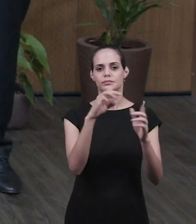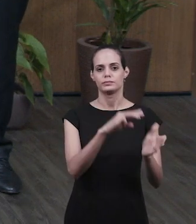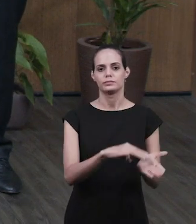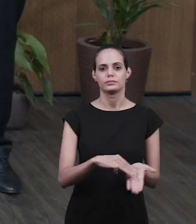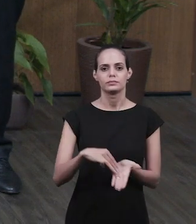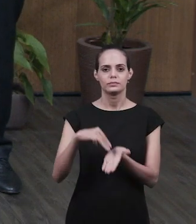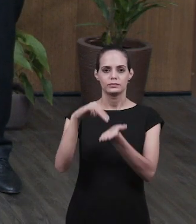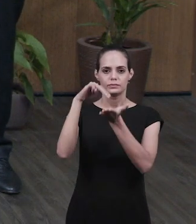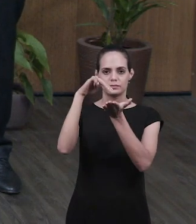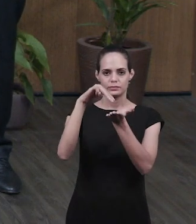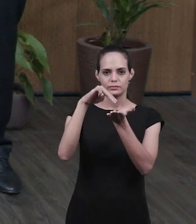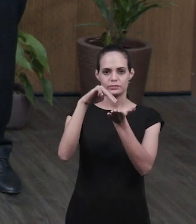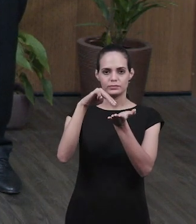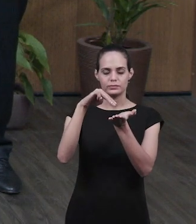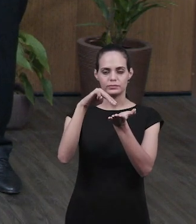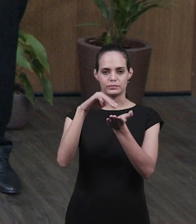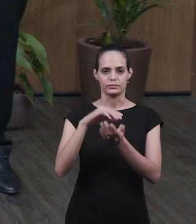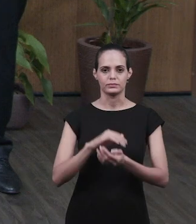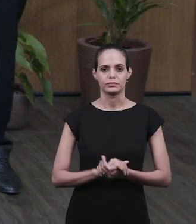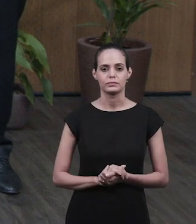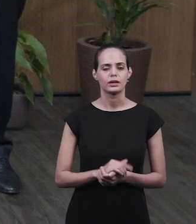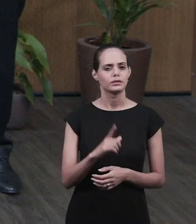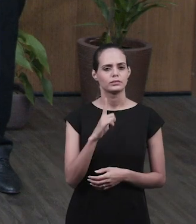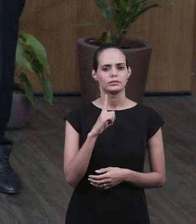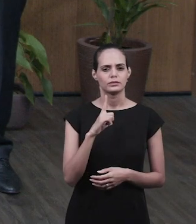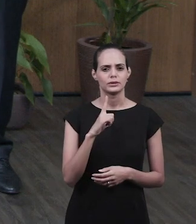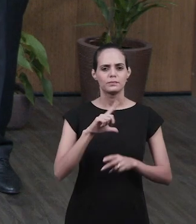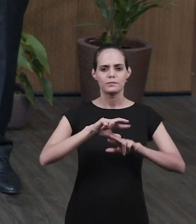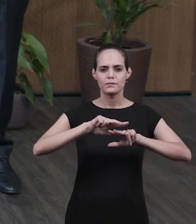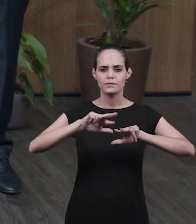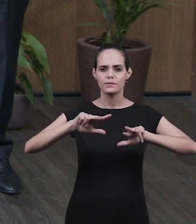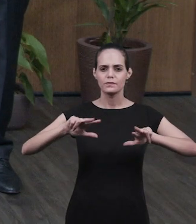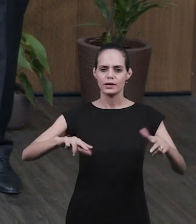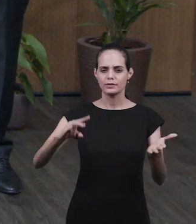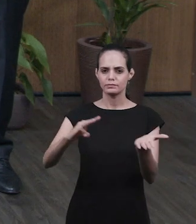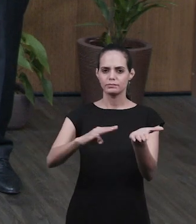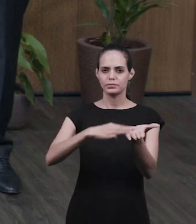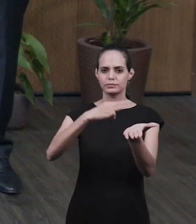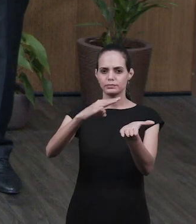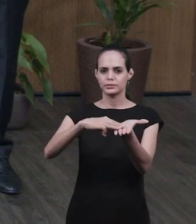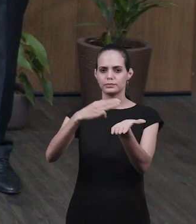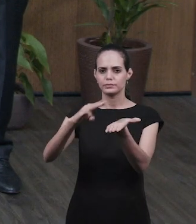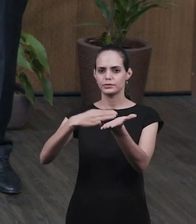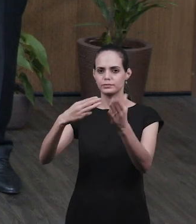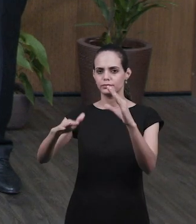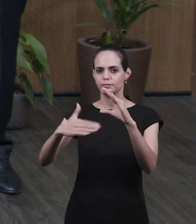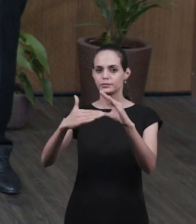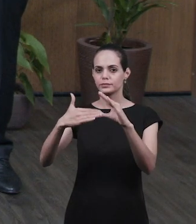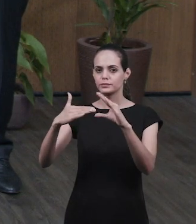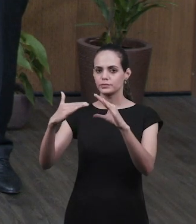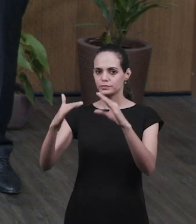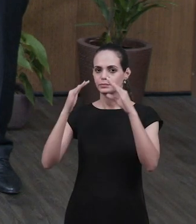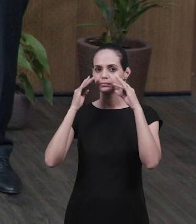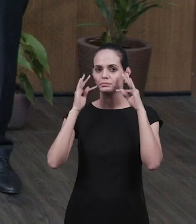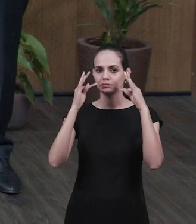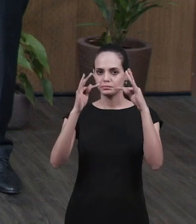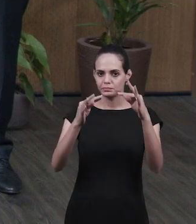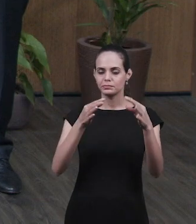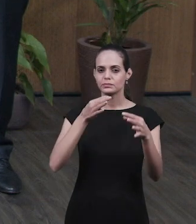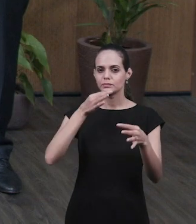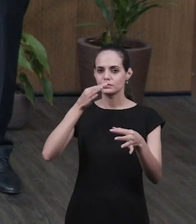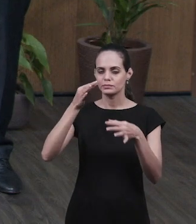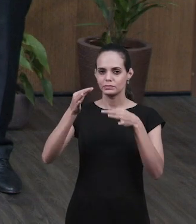écoles bibliques dominicales de l'Église chrétienne Maranatha. Nous avons reçu de divers messages avec